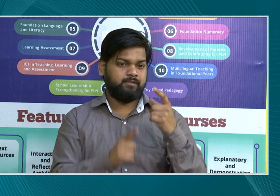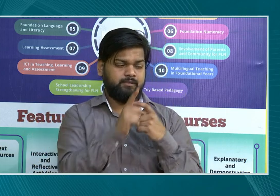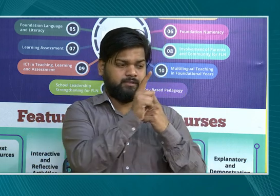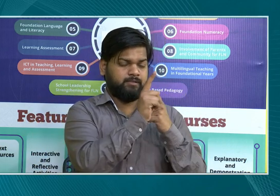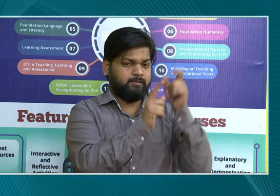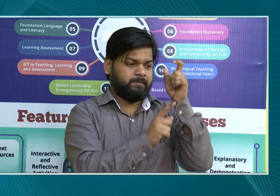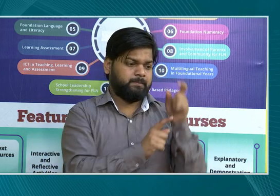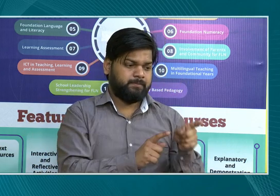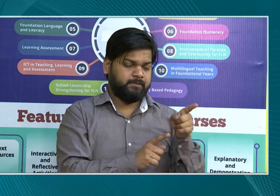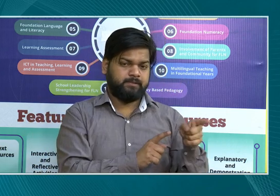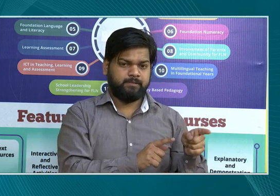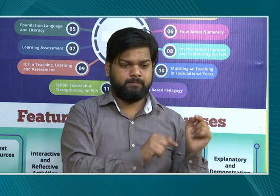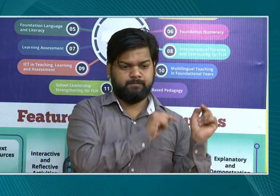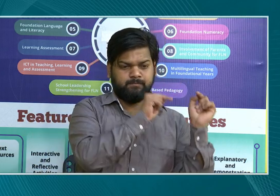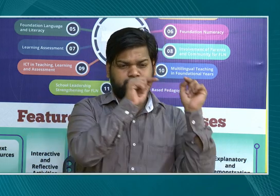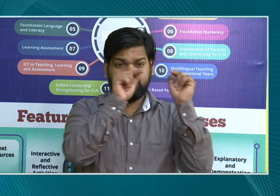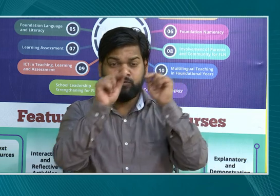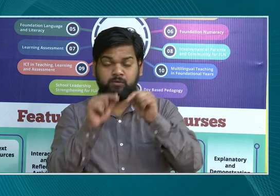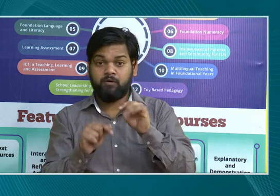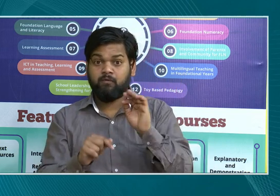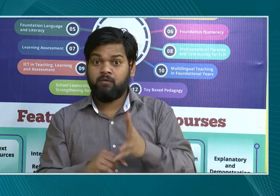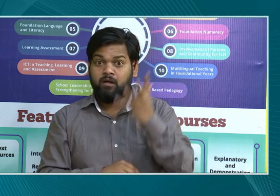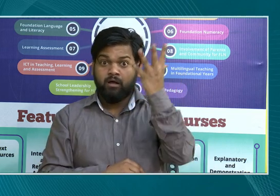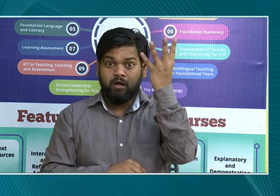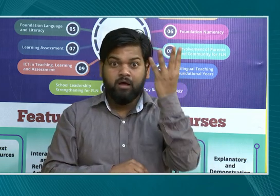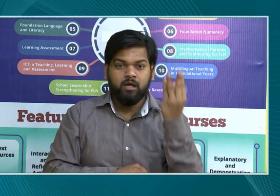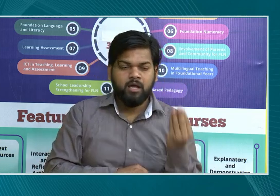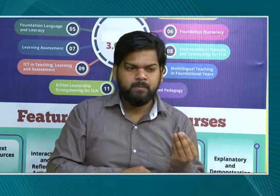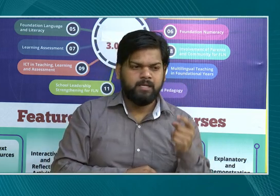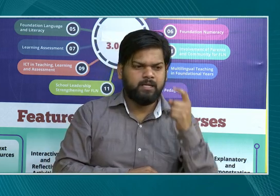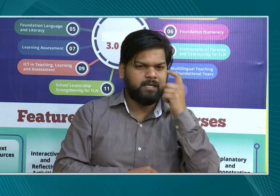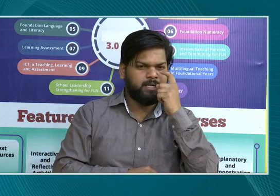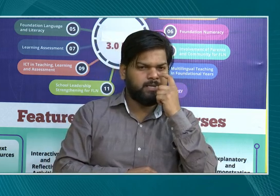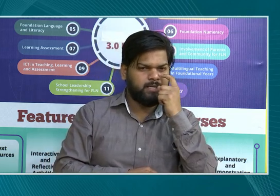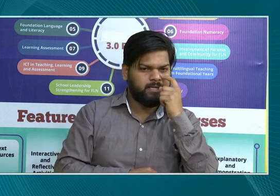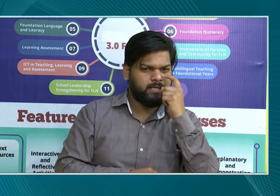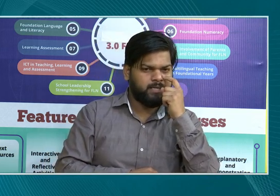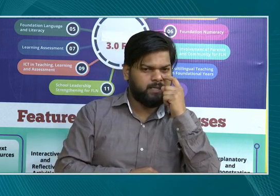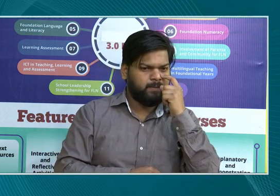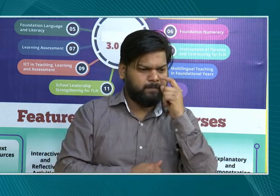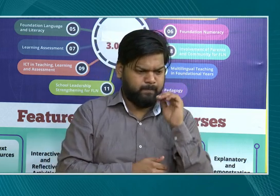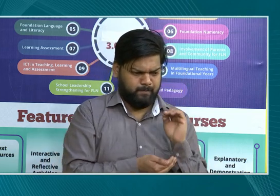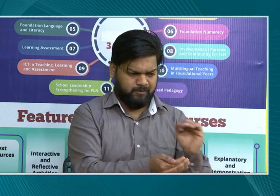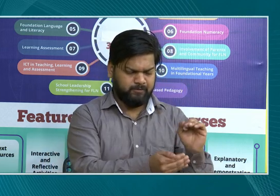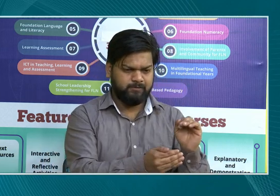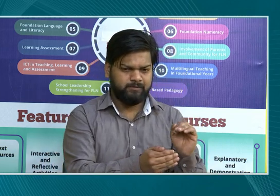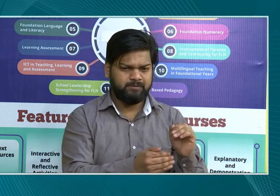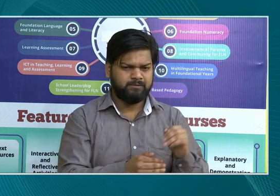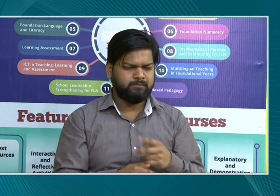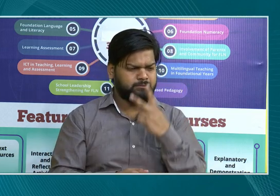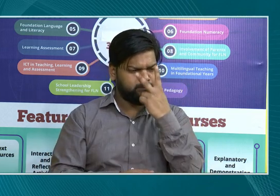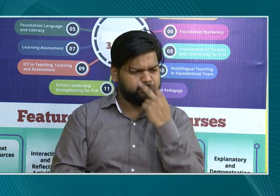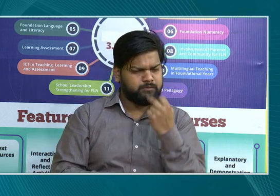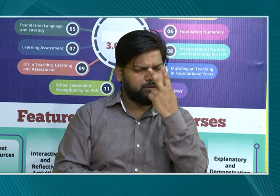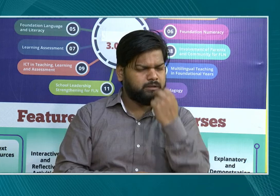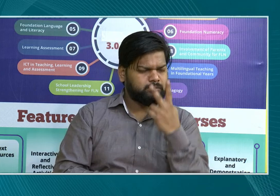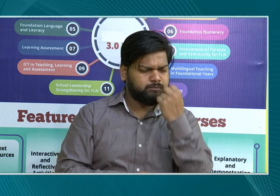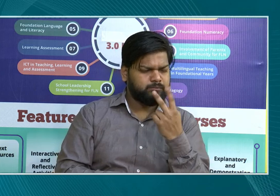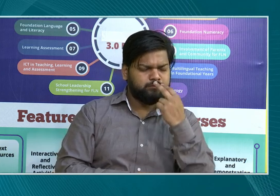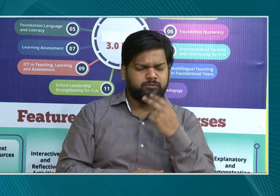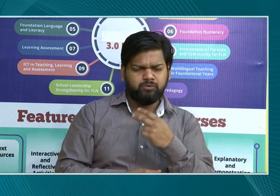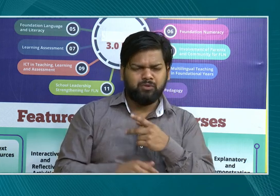रात के समय जो है बच्ची के रन की आवाज आई है जो वहां रख के देर पर बैठी रो रही है यह महीना है सैनिक